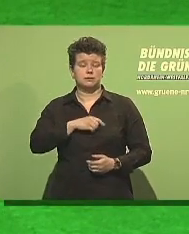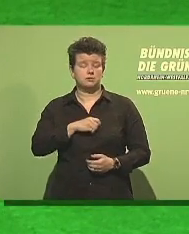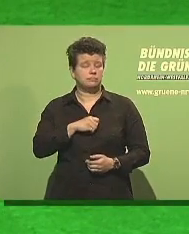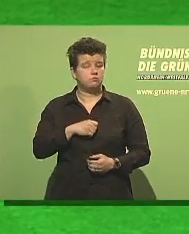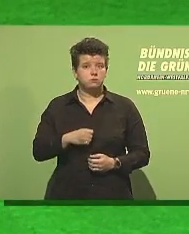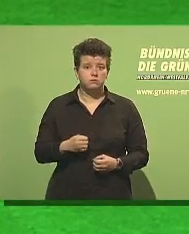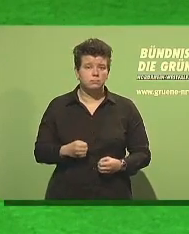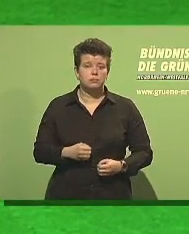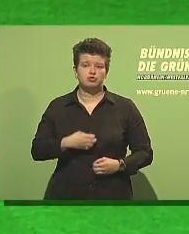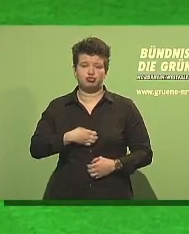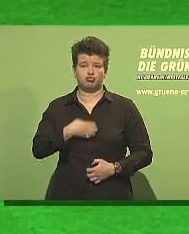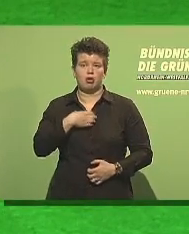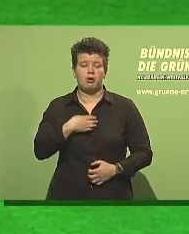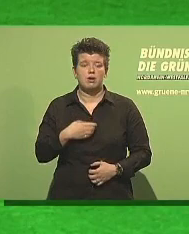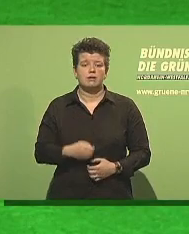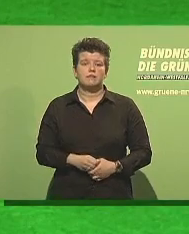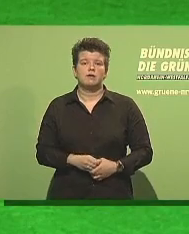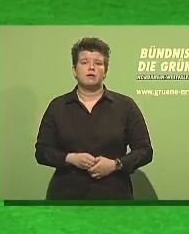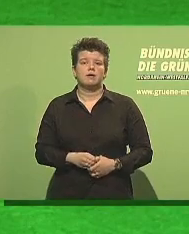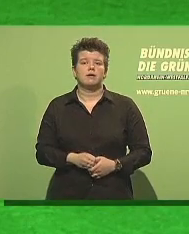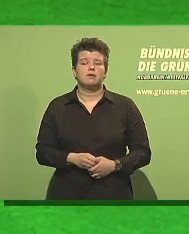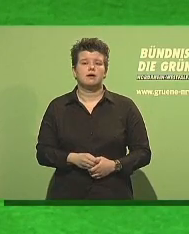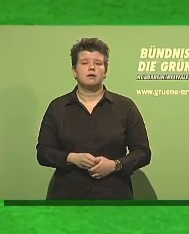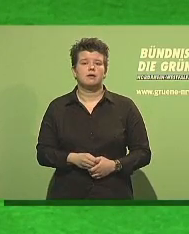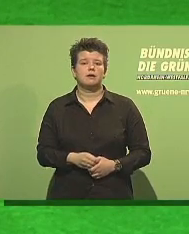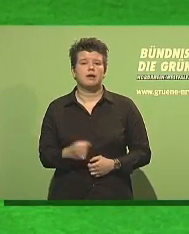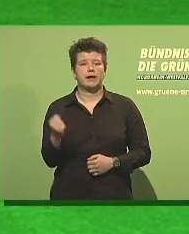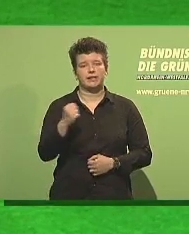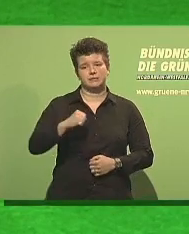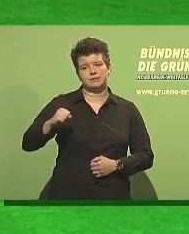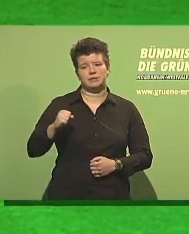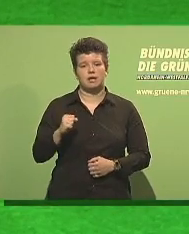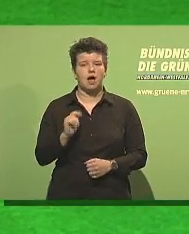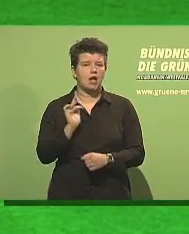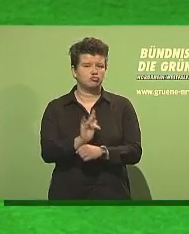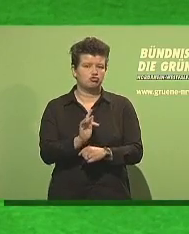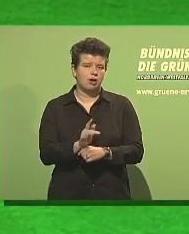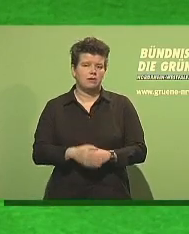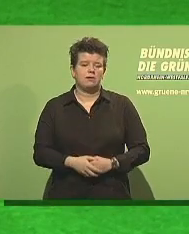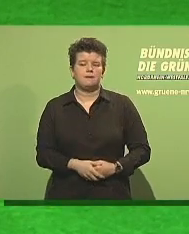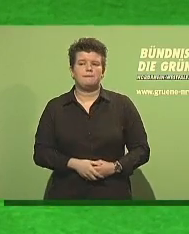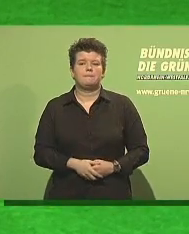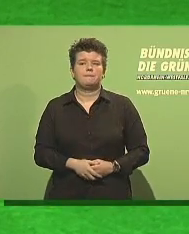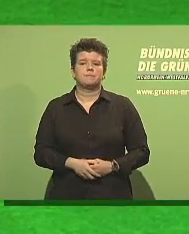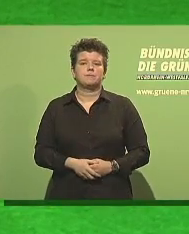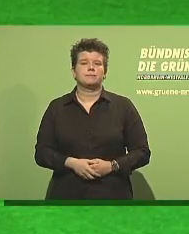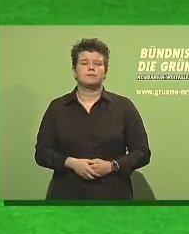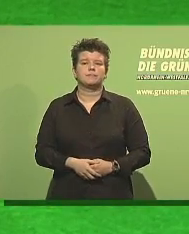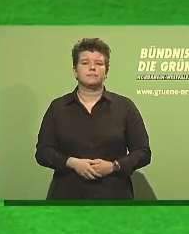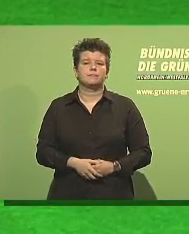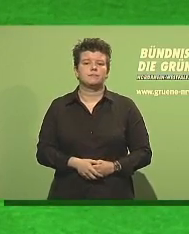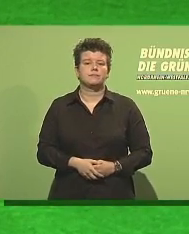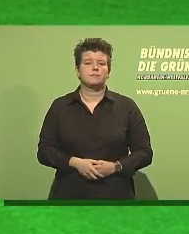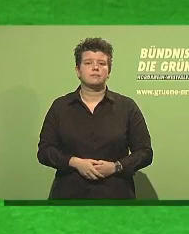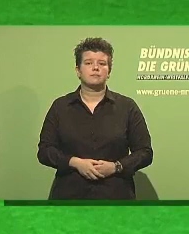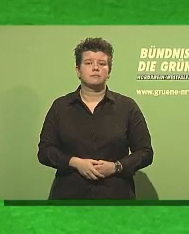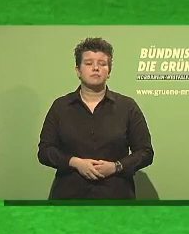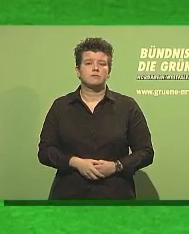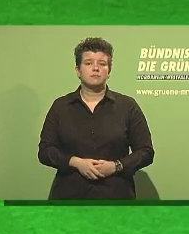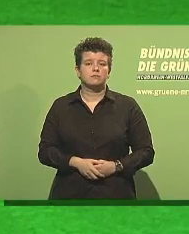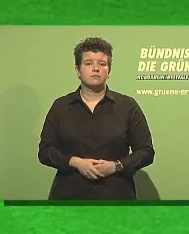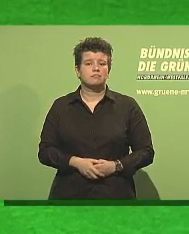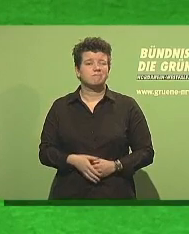Mölln, Solingen, Hoyerswerda und Rostock-Lichtenhagen. Damals habe ich gedacht, dass diese Ereignisse sich so tief